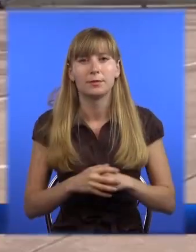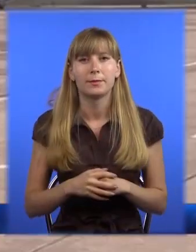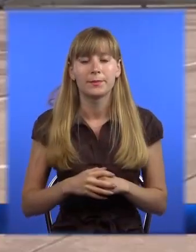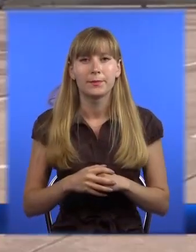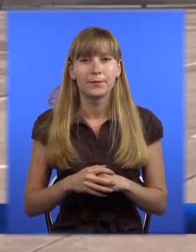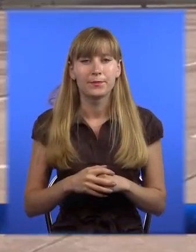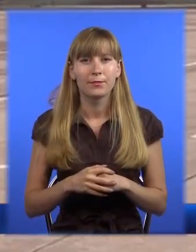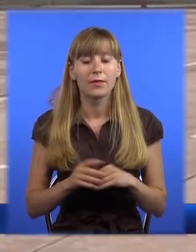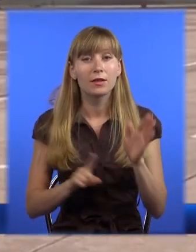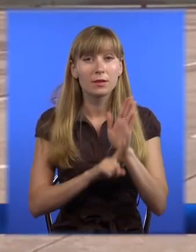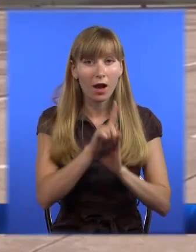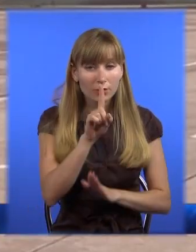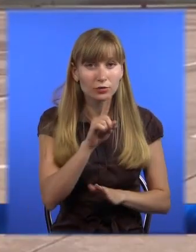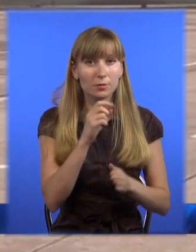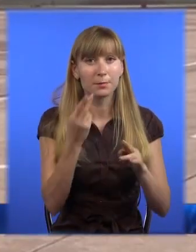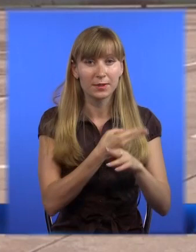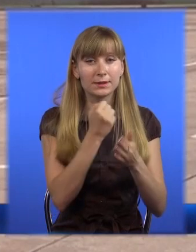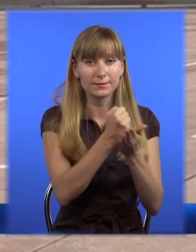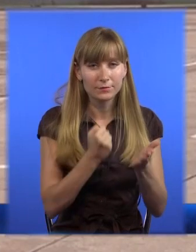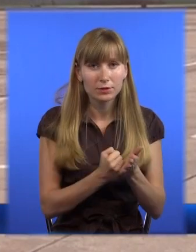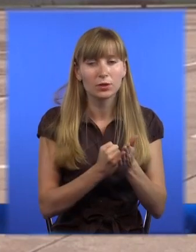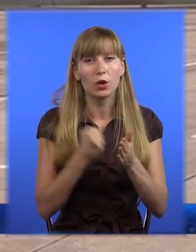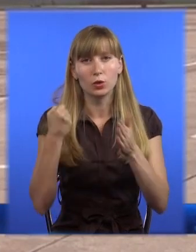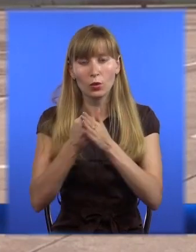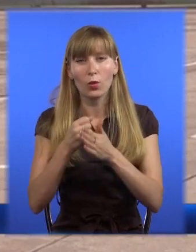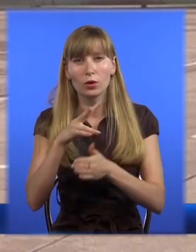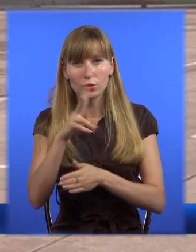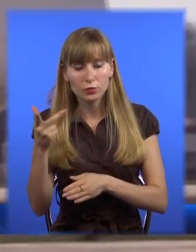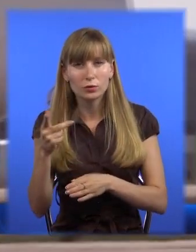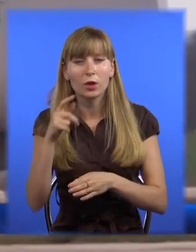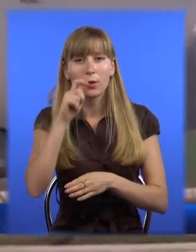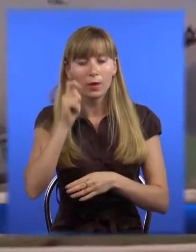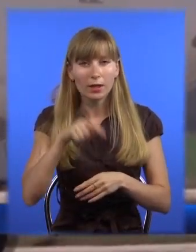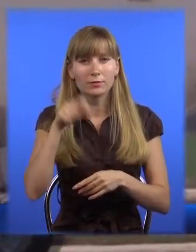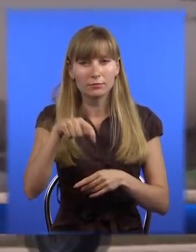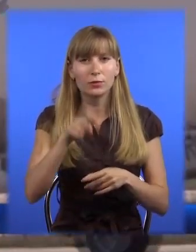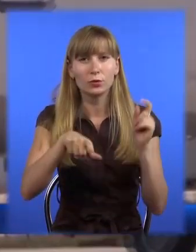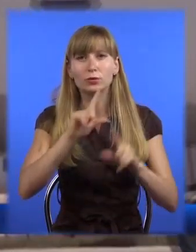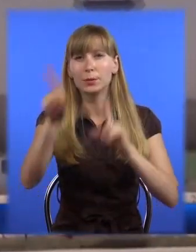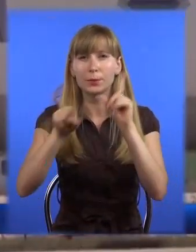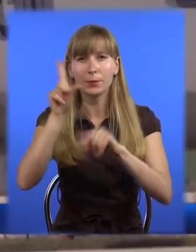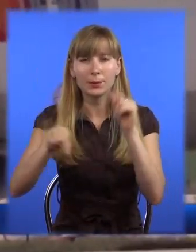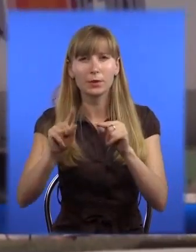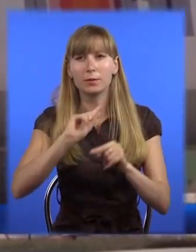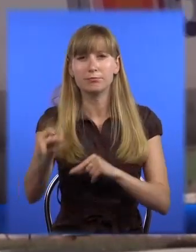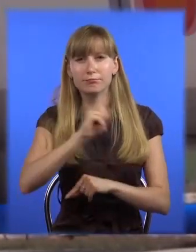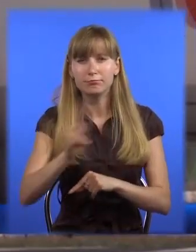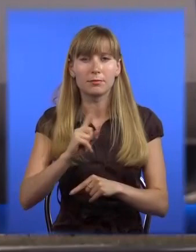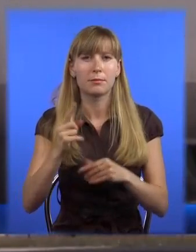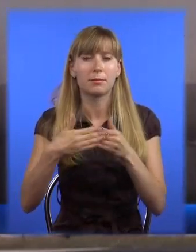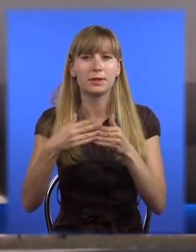Кабміні. Від початку дії безвізу по червень українці перетинали кордон з ЄС понад 20 мільйонів разів, а